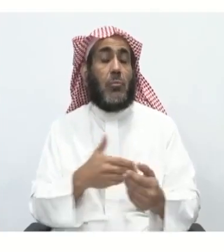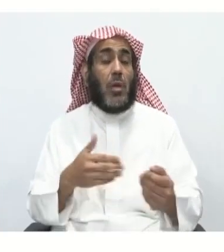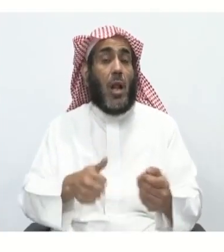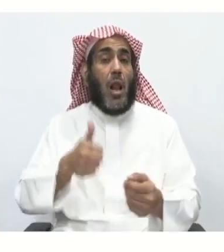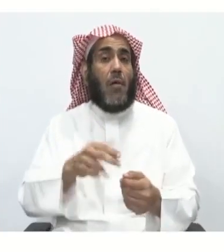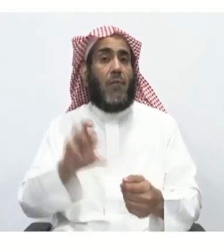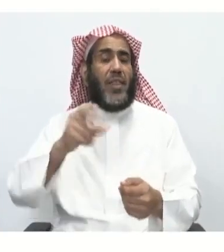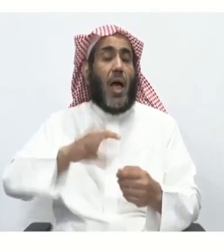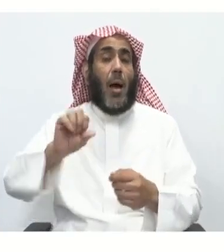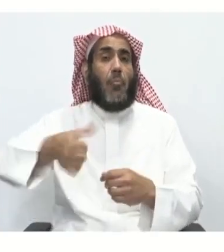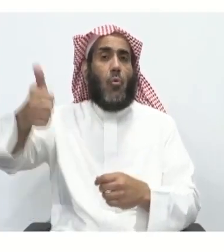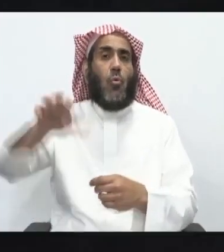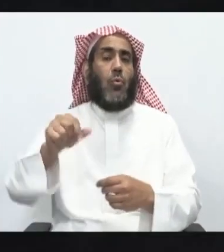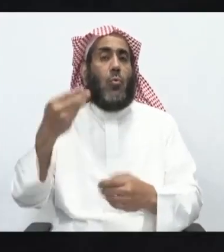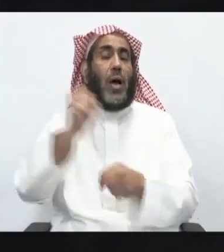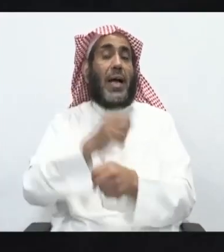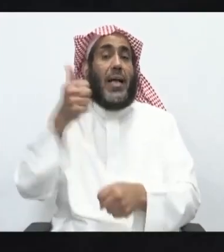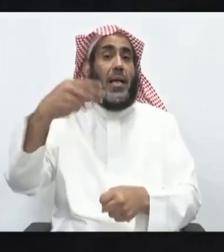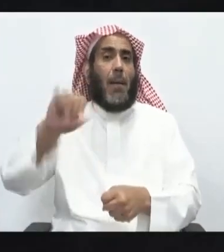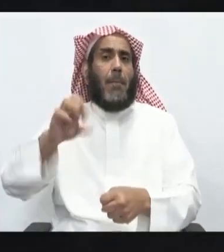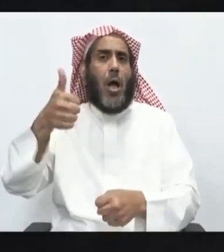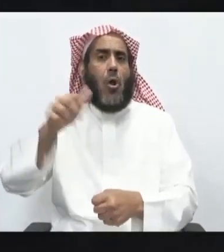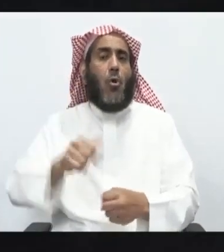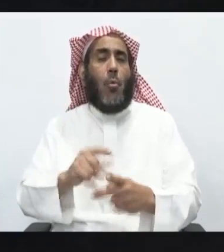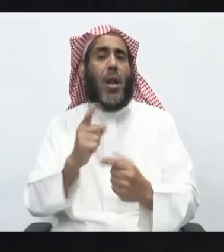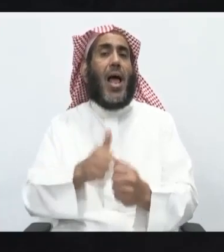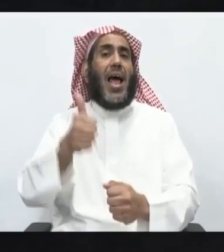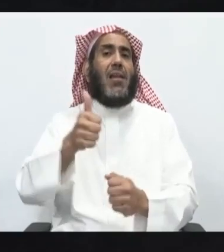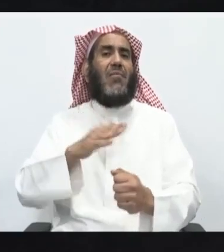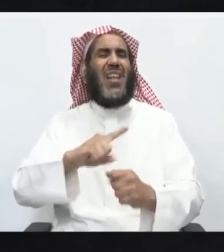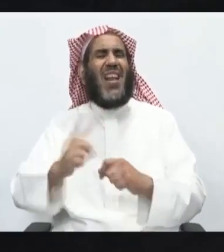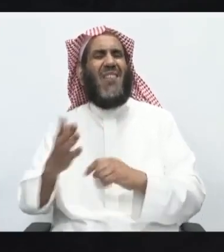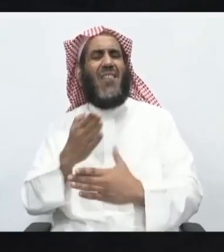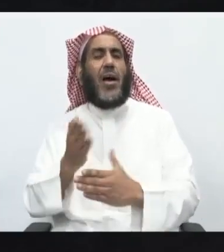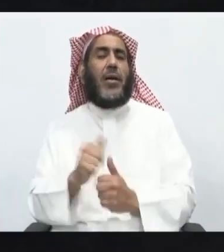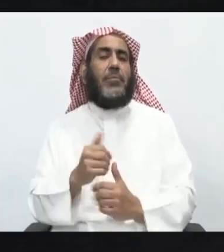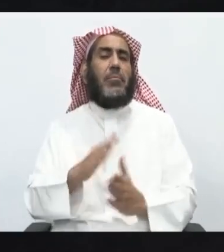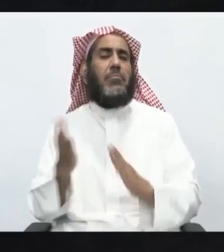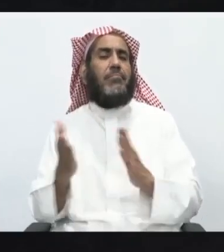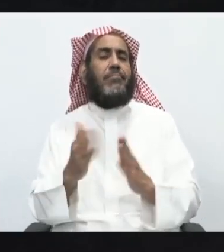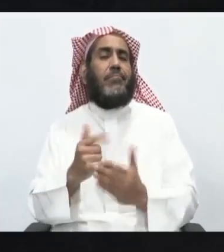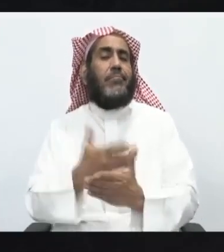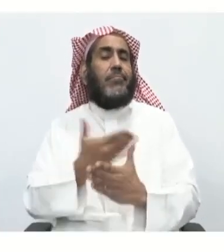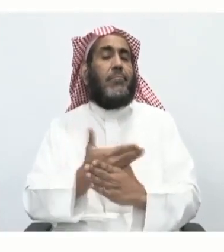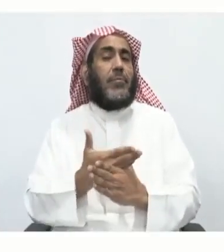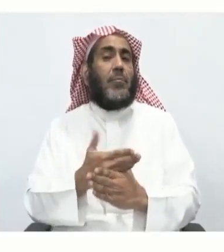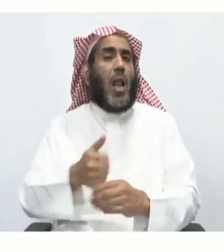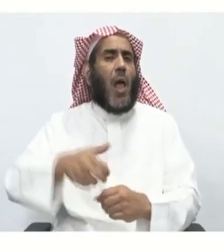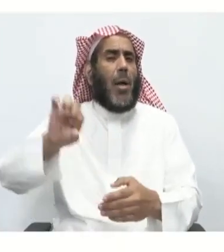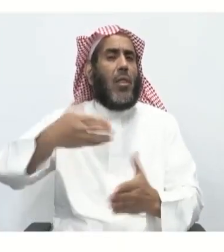هنا في ذهبوا واعملوا بالالف الفارقه لماذا لماذا سميت الالف في ذهبوا واعملوا بالالف فارقه قلنا